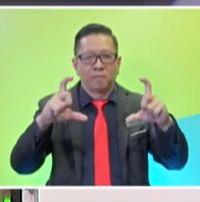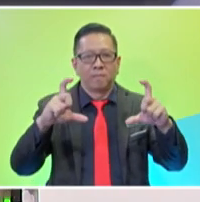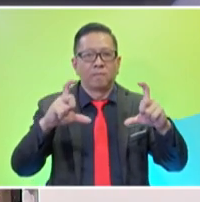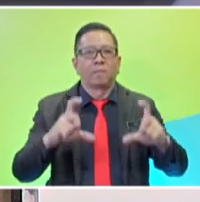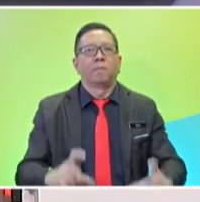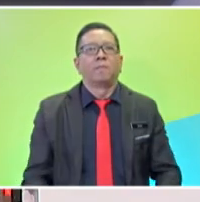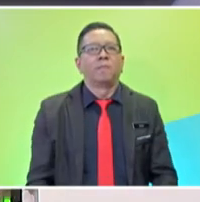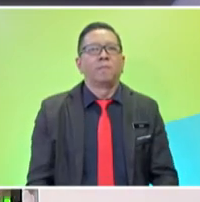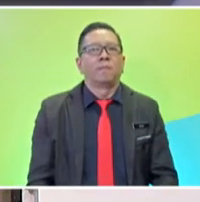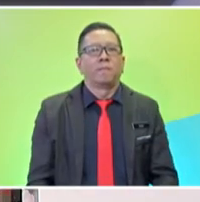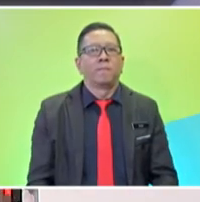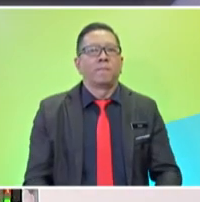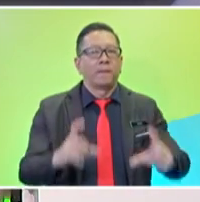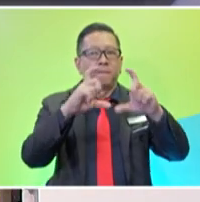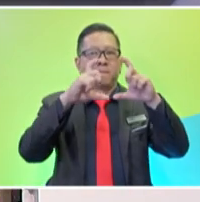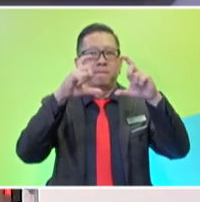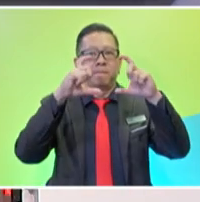kita buat dia punya